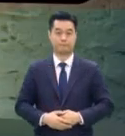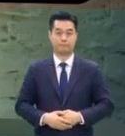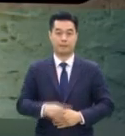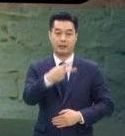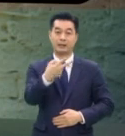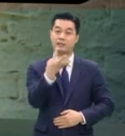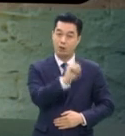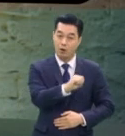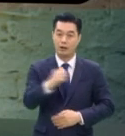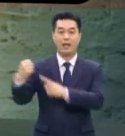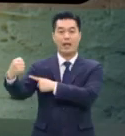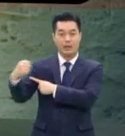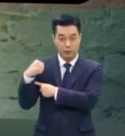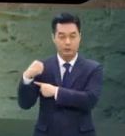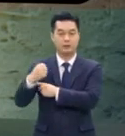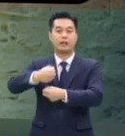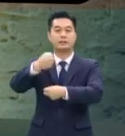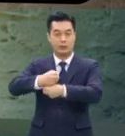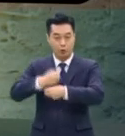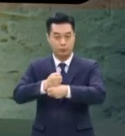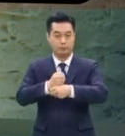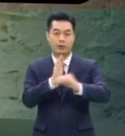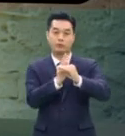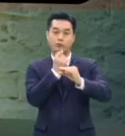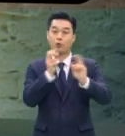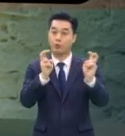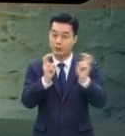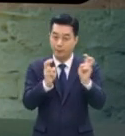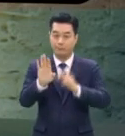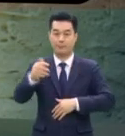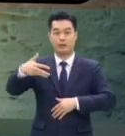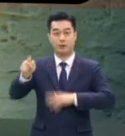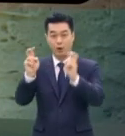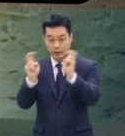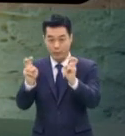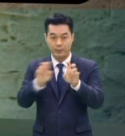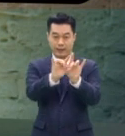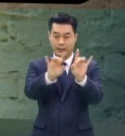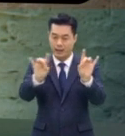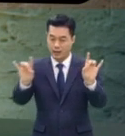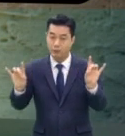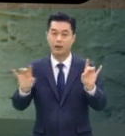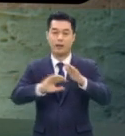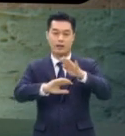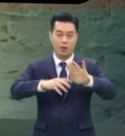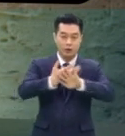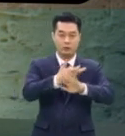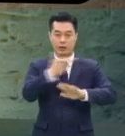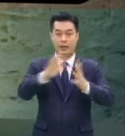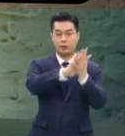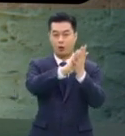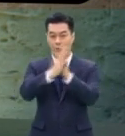데 이탈 에너지 제주어 중소기업 벤처기업 등 각 분야의 혁신과